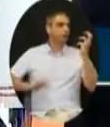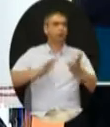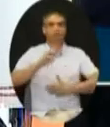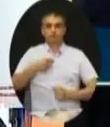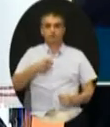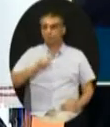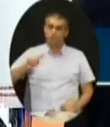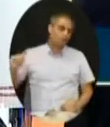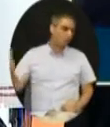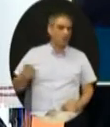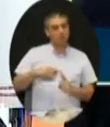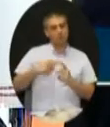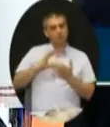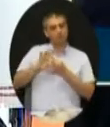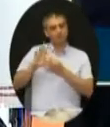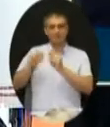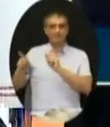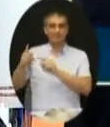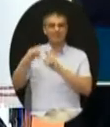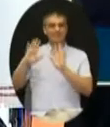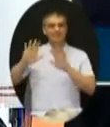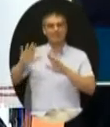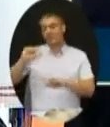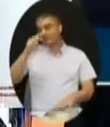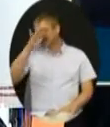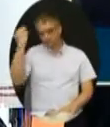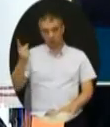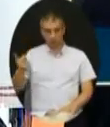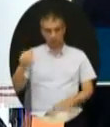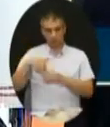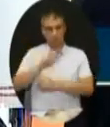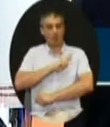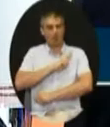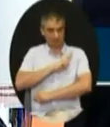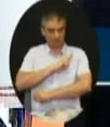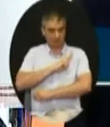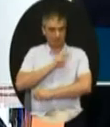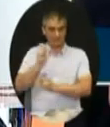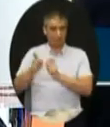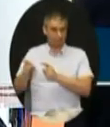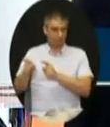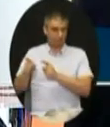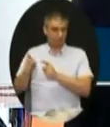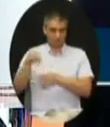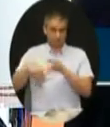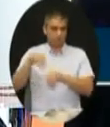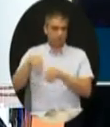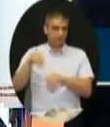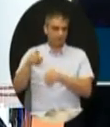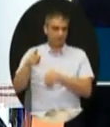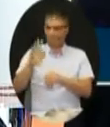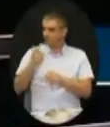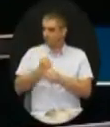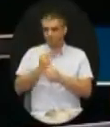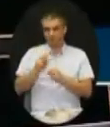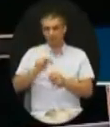הגואשת שהיא כולה פלירטות עם החוגים האסלאמיסטיים הקיצוניים באנגליה באנגליה, כן, ושאנשים האלה הרי הולכים לקלפי ובוחרים. כן, צריך לדעת מזה, יש